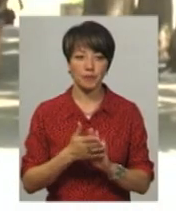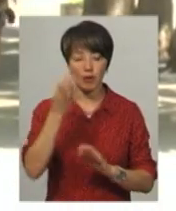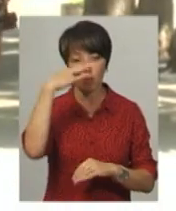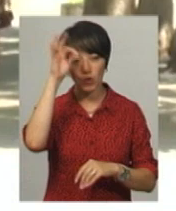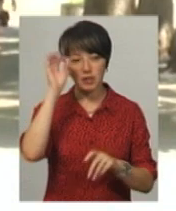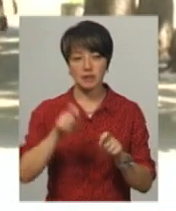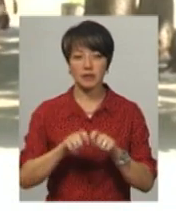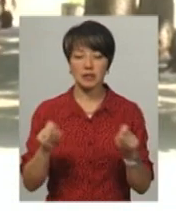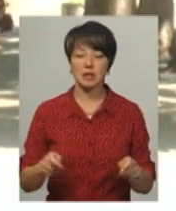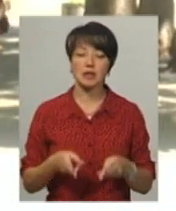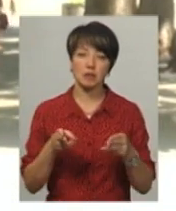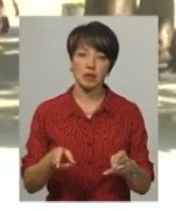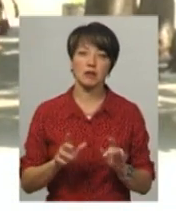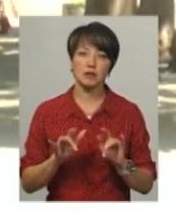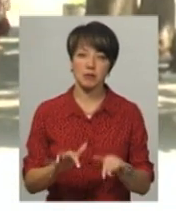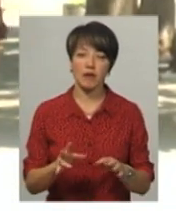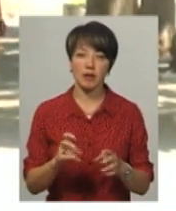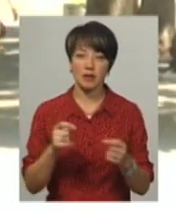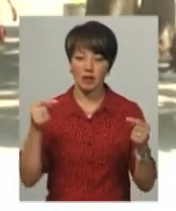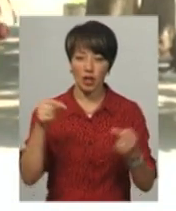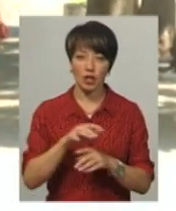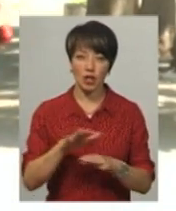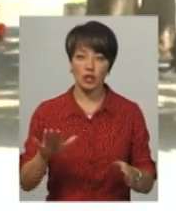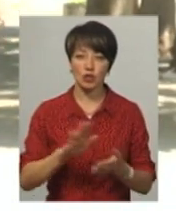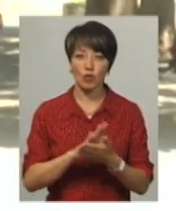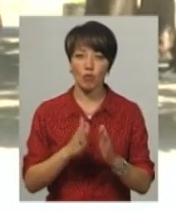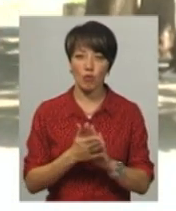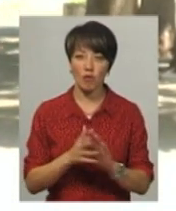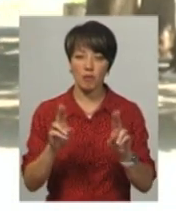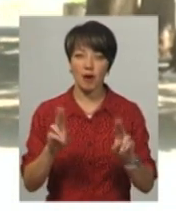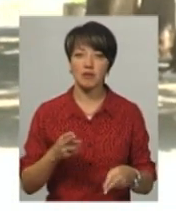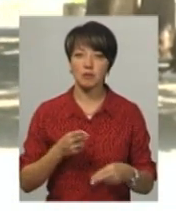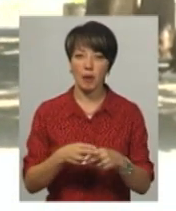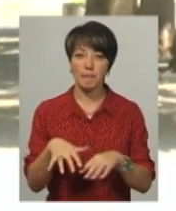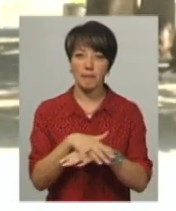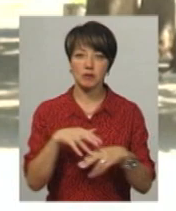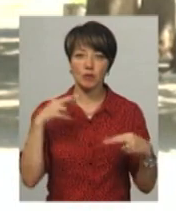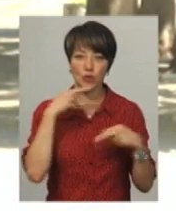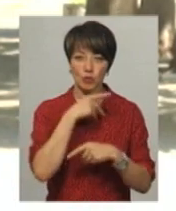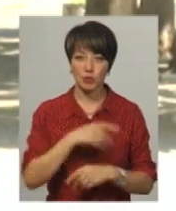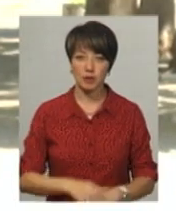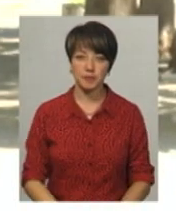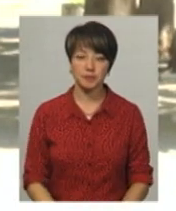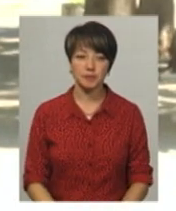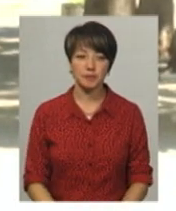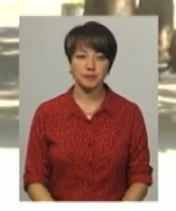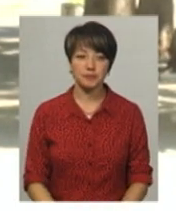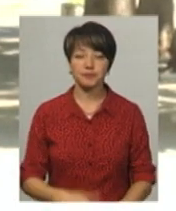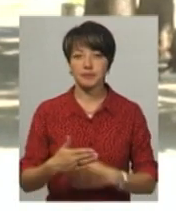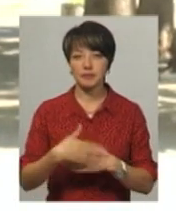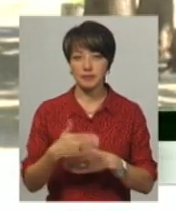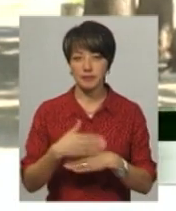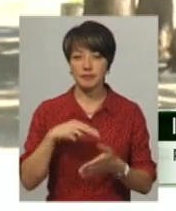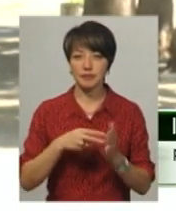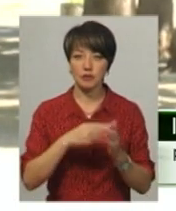відкрила кримінальну справу стосовно неналежних санітарних умов і правил щодо запобігання масовим отруєнням. Санкція статті передбачає